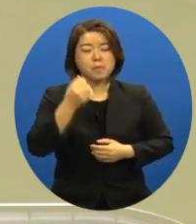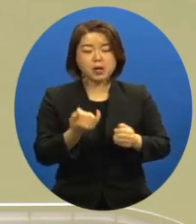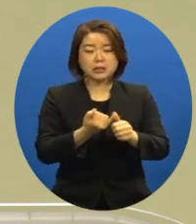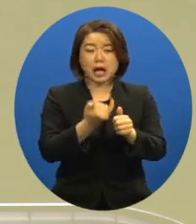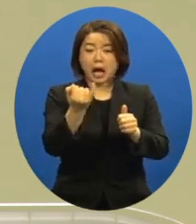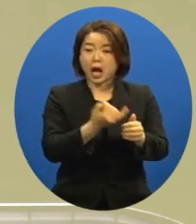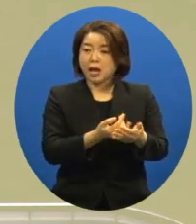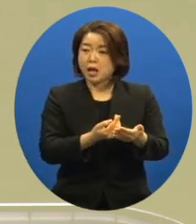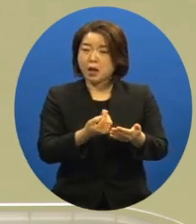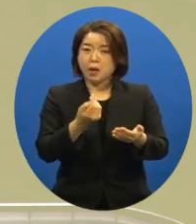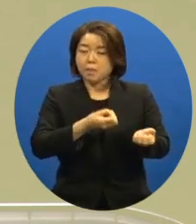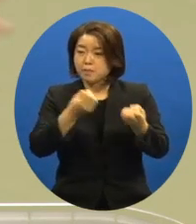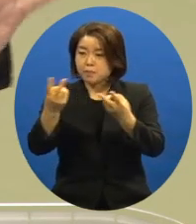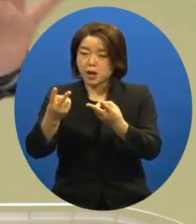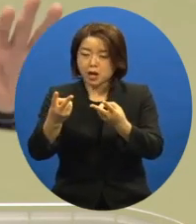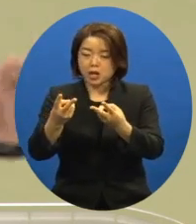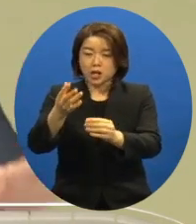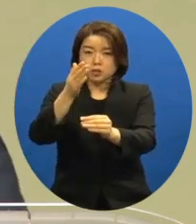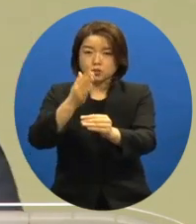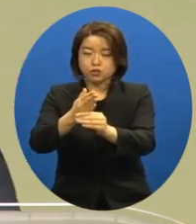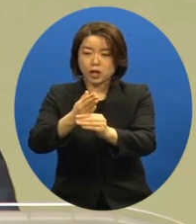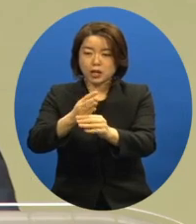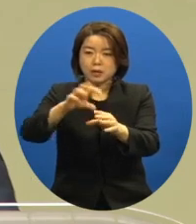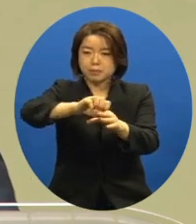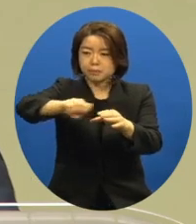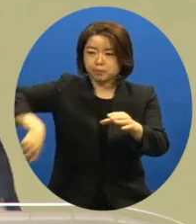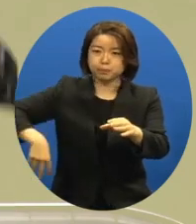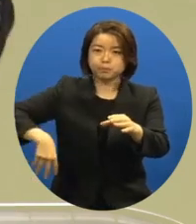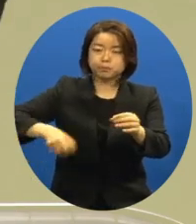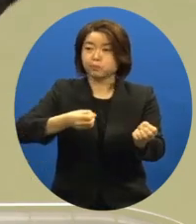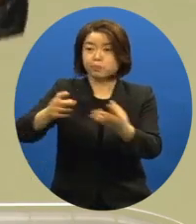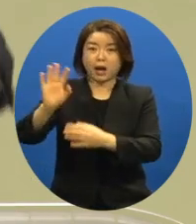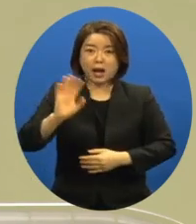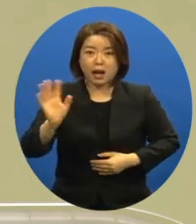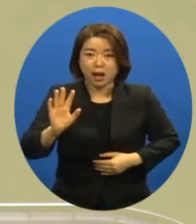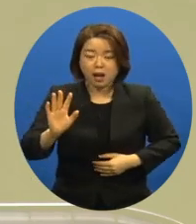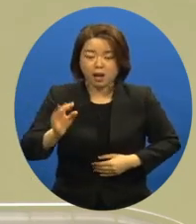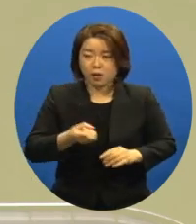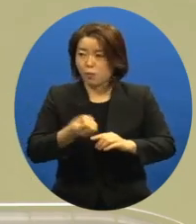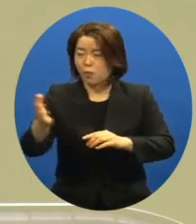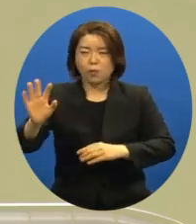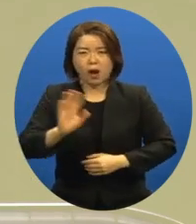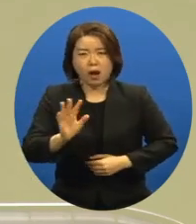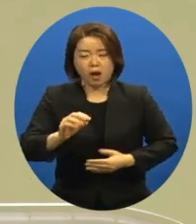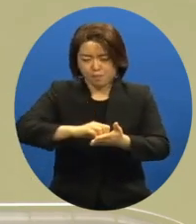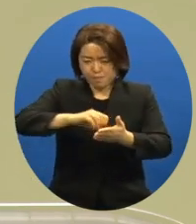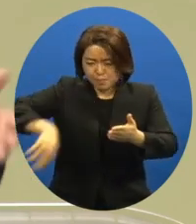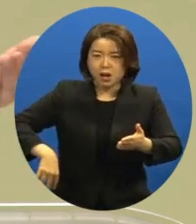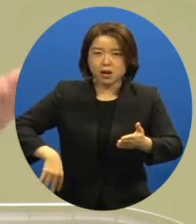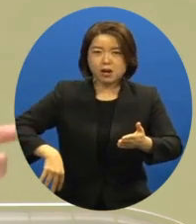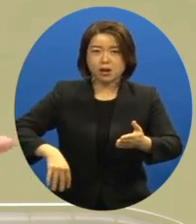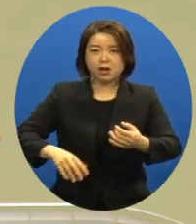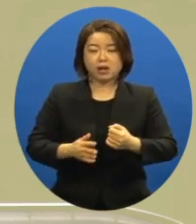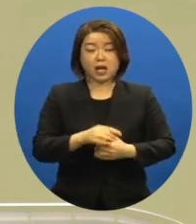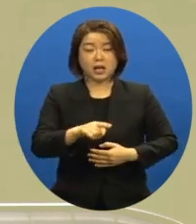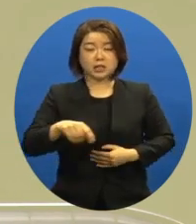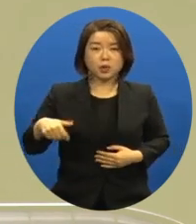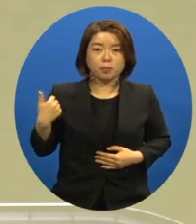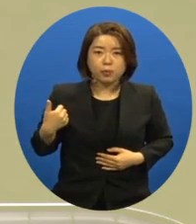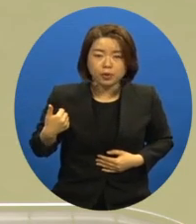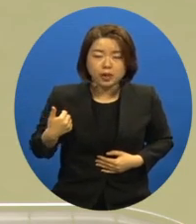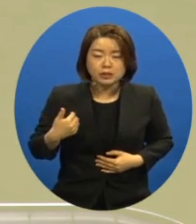보낸 엽서를 중간에서 다 폐기해버렸습니다. 전달도 안 됐습니다. 그걸 알지